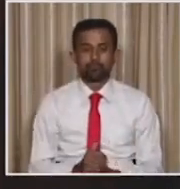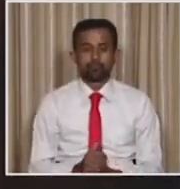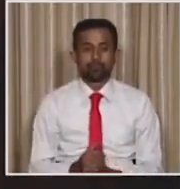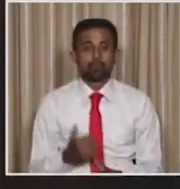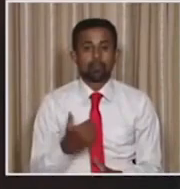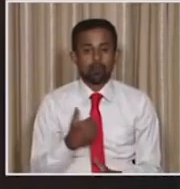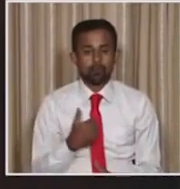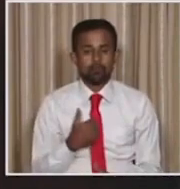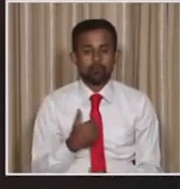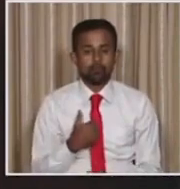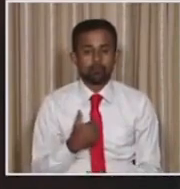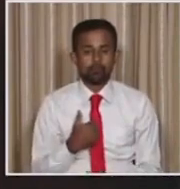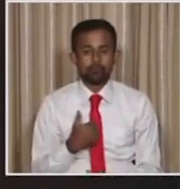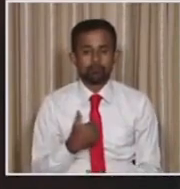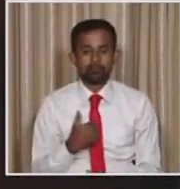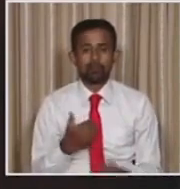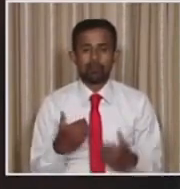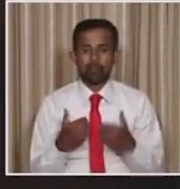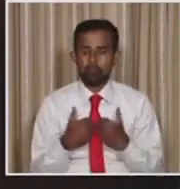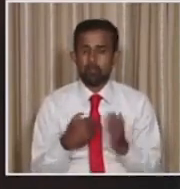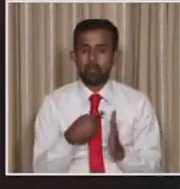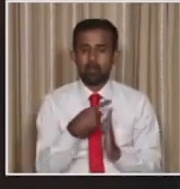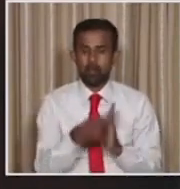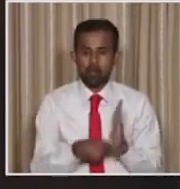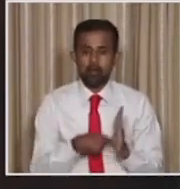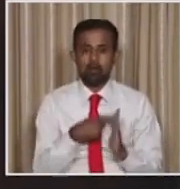අපි අපේ රටේ